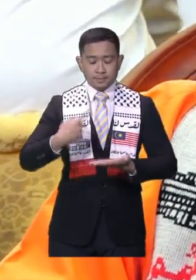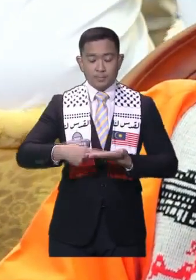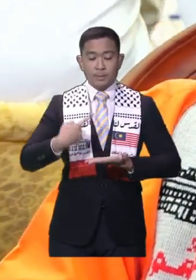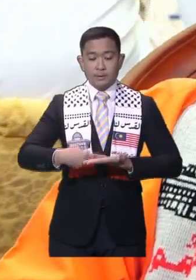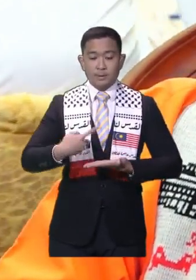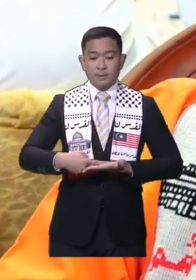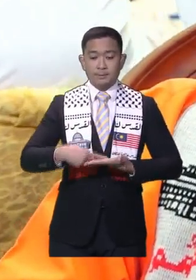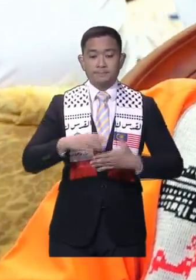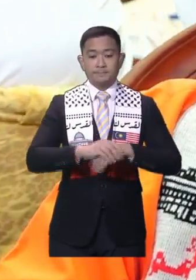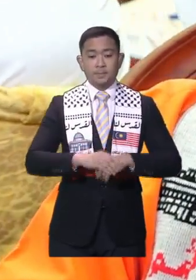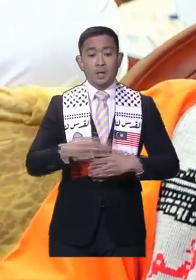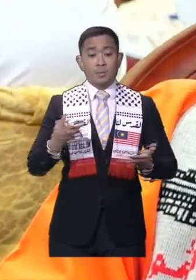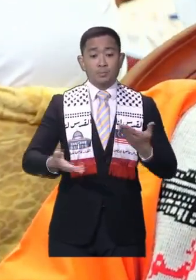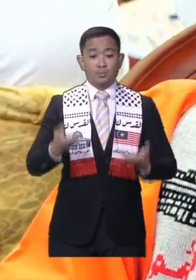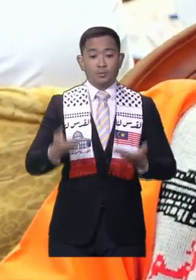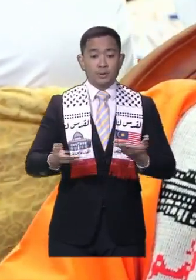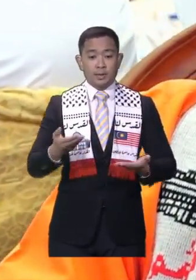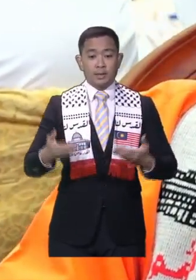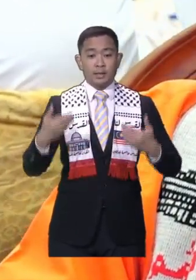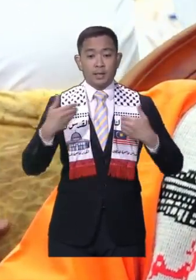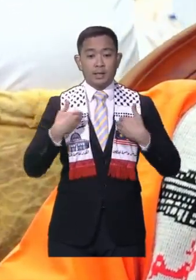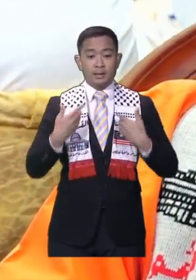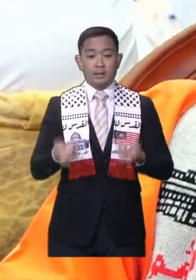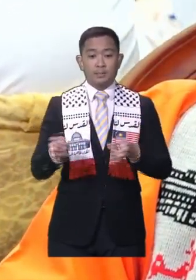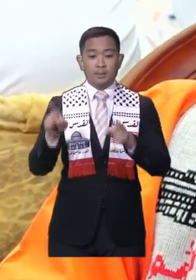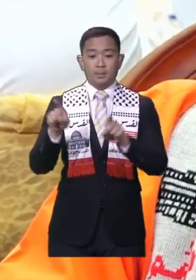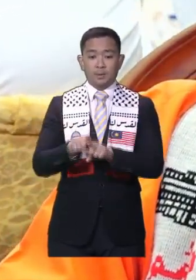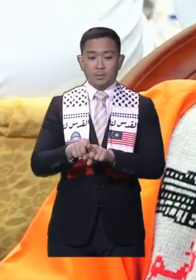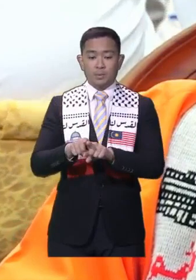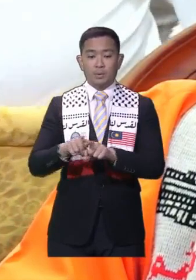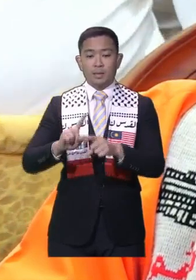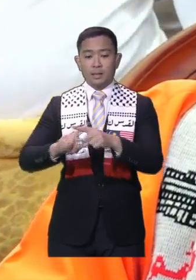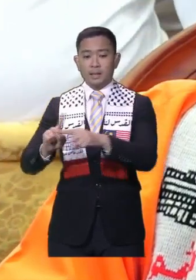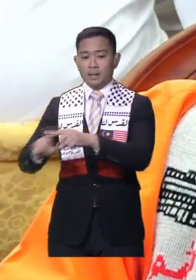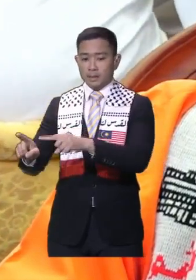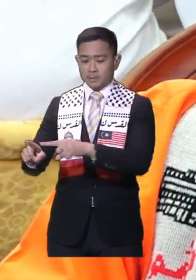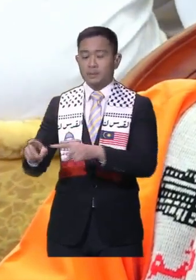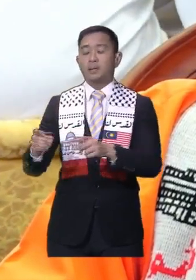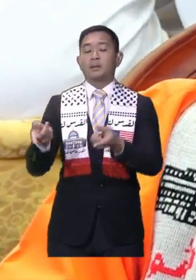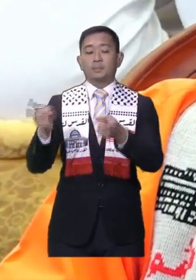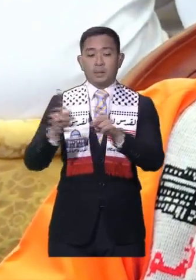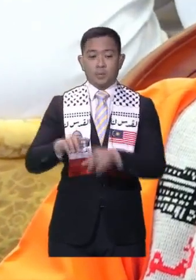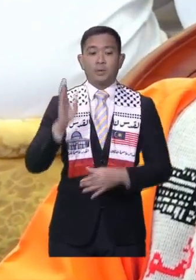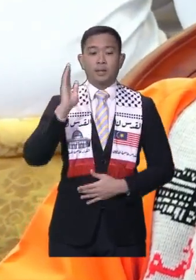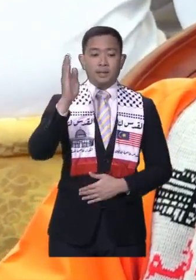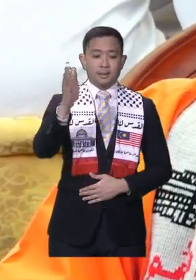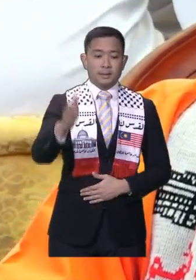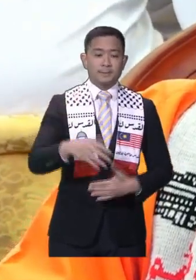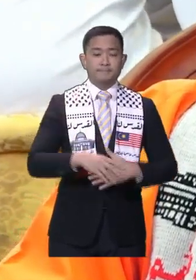perbincangan. Dan kemungkinan-kemungkinan akan ada berlaku swapping dan sebagainya. Itu tetap akan berlaku.